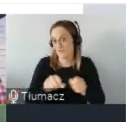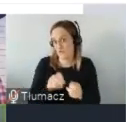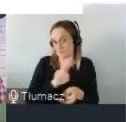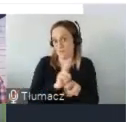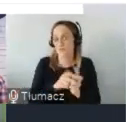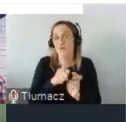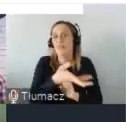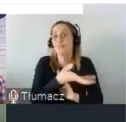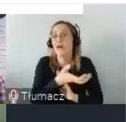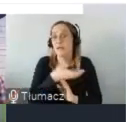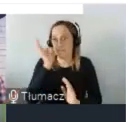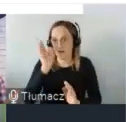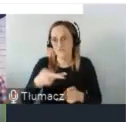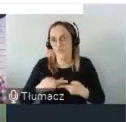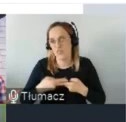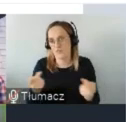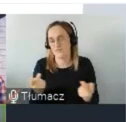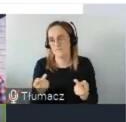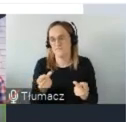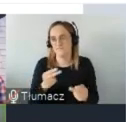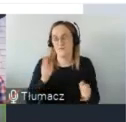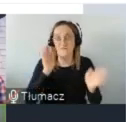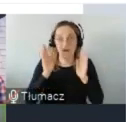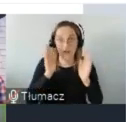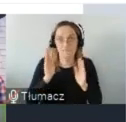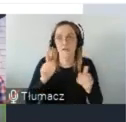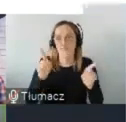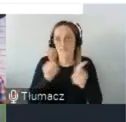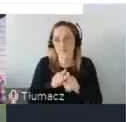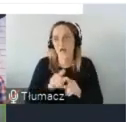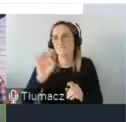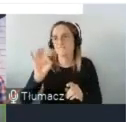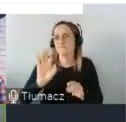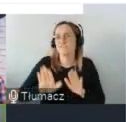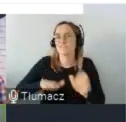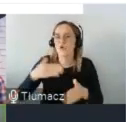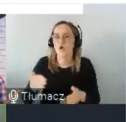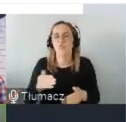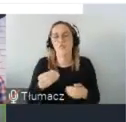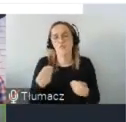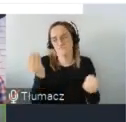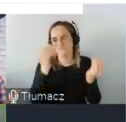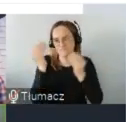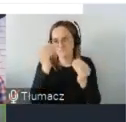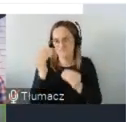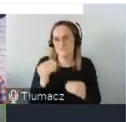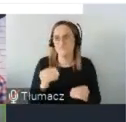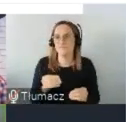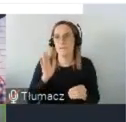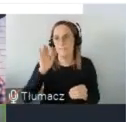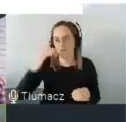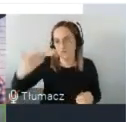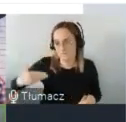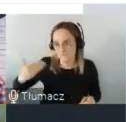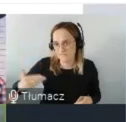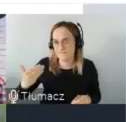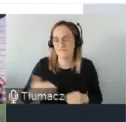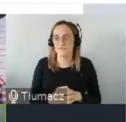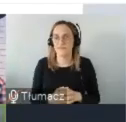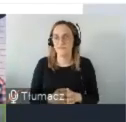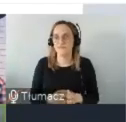ponieważ nagranie będzie dostępne na Facebooku, będzie dostępne też na naszej stronie po zmontowaniu. Będzie z niego prezentacja i